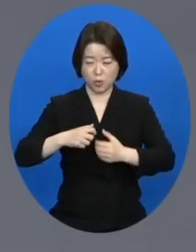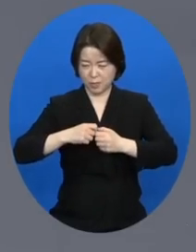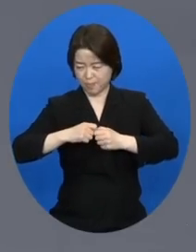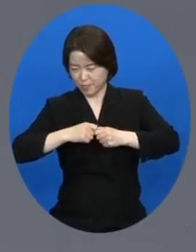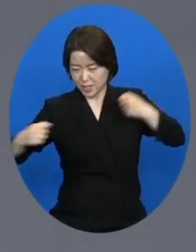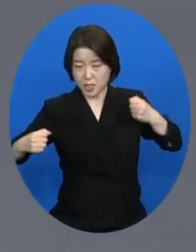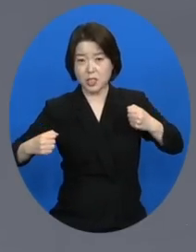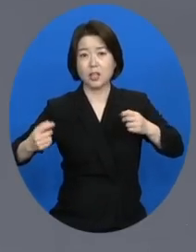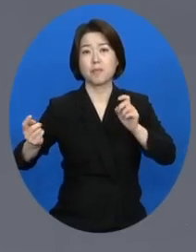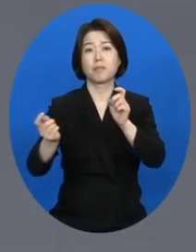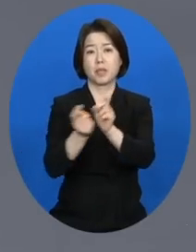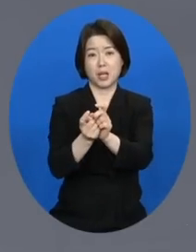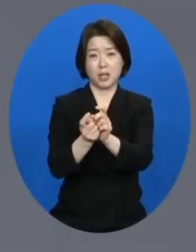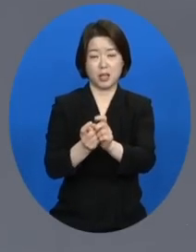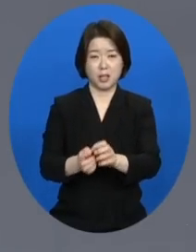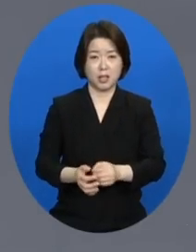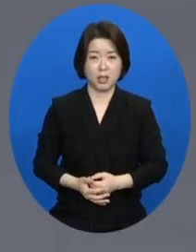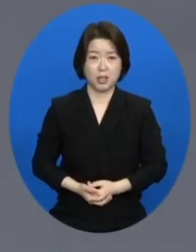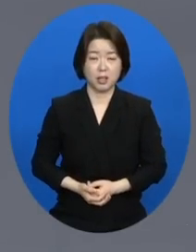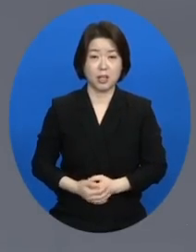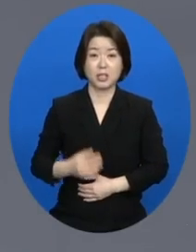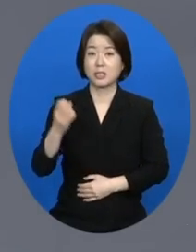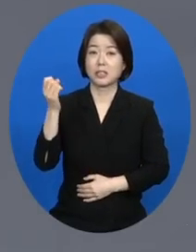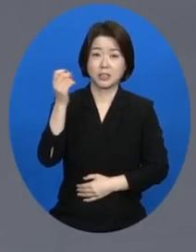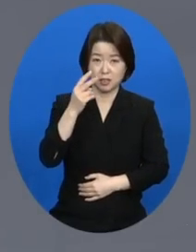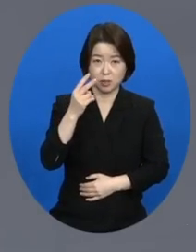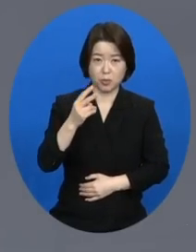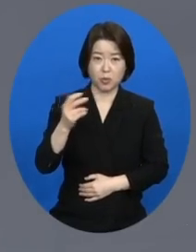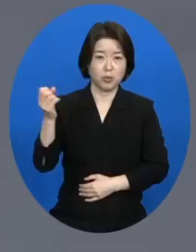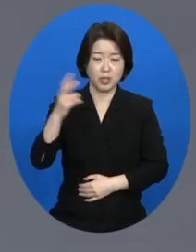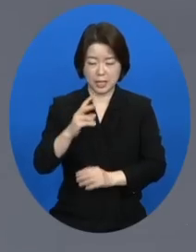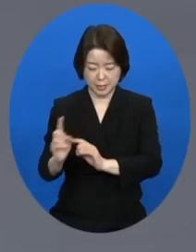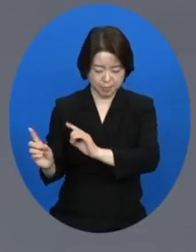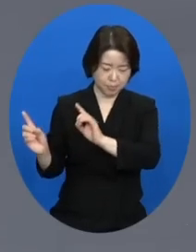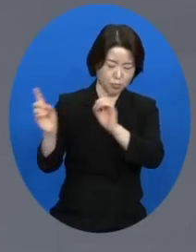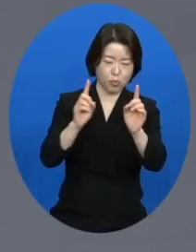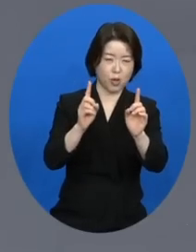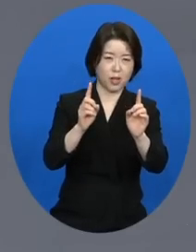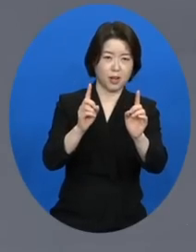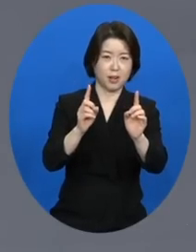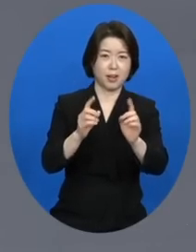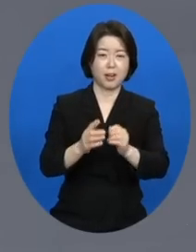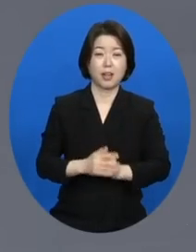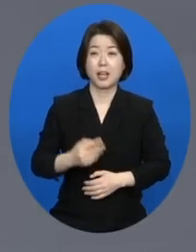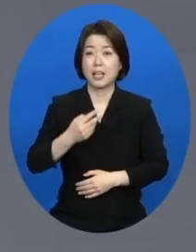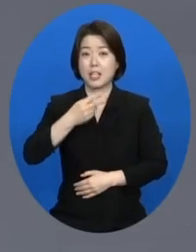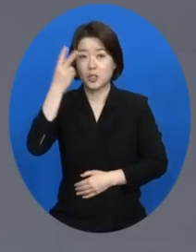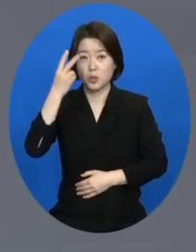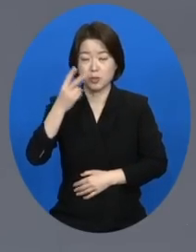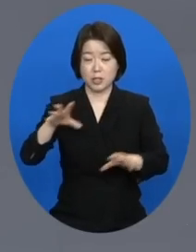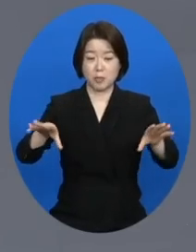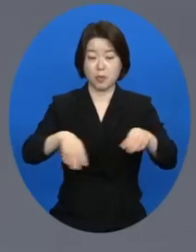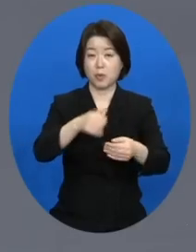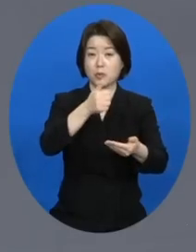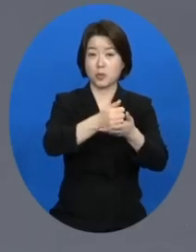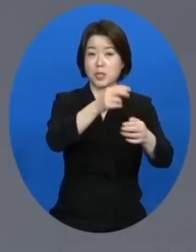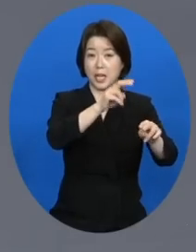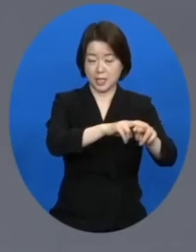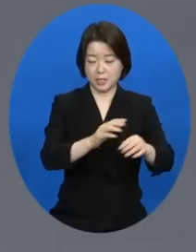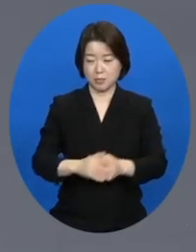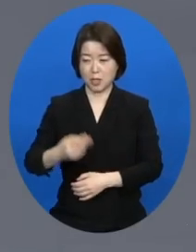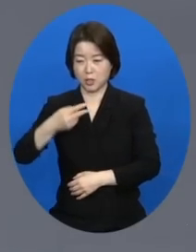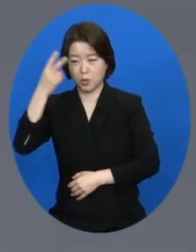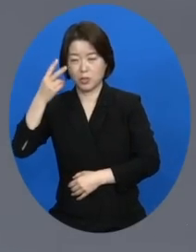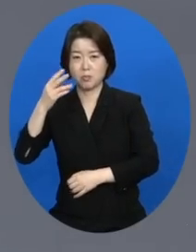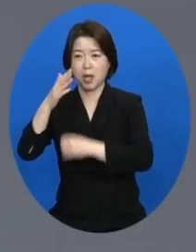당하셨어요. 그리고 다시 부활하셨어. 요셉은 총리의 자리에 앉지만 예수님은 하나님